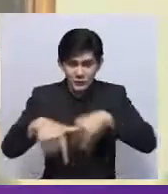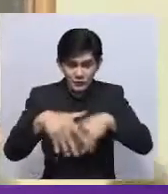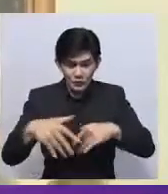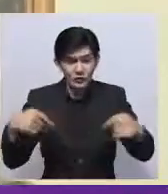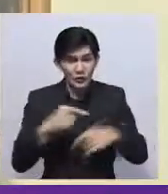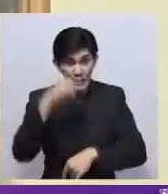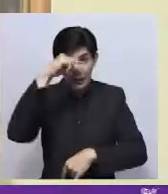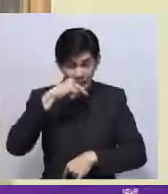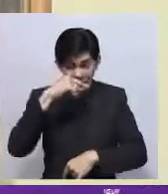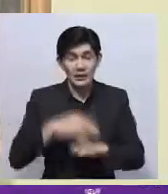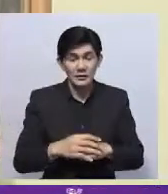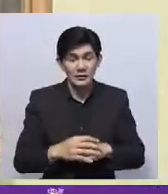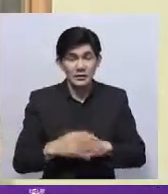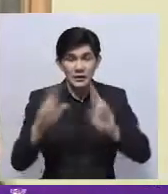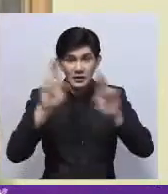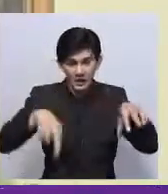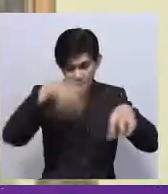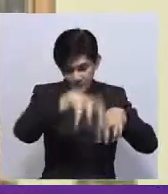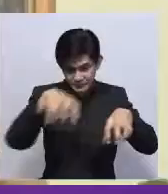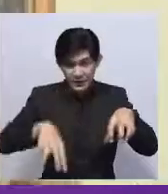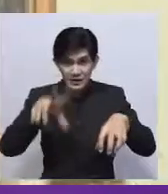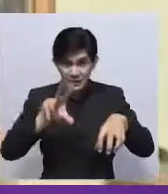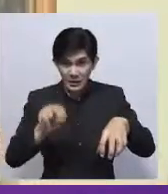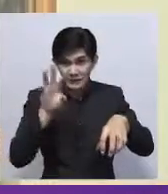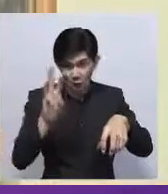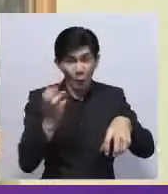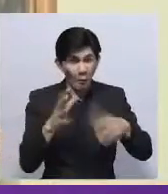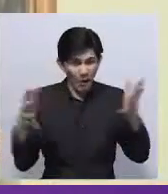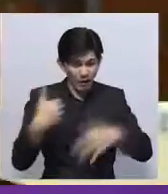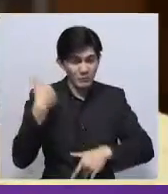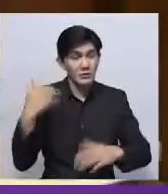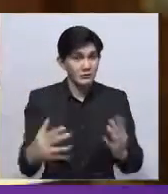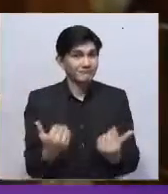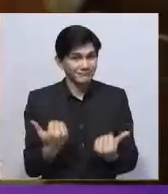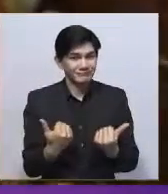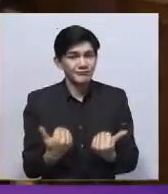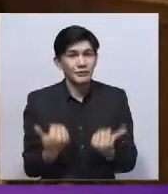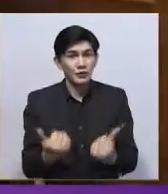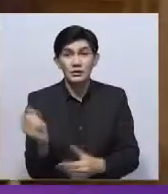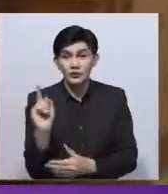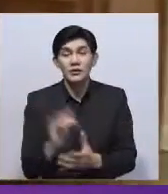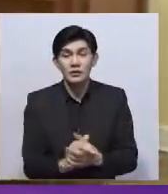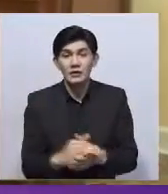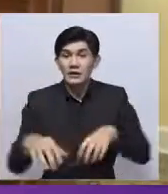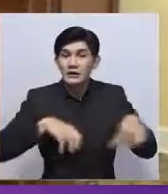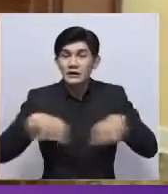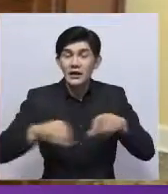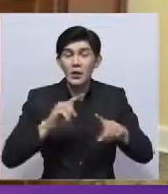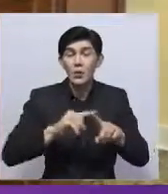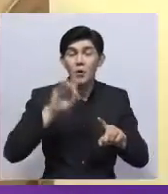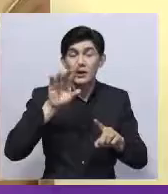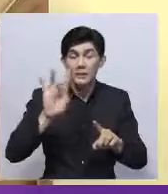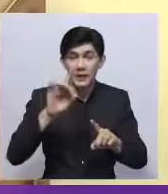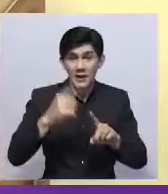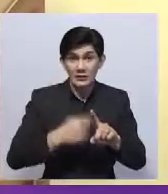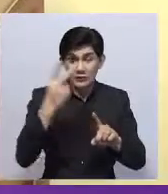นวิถีไทย36ร้านด้วยกันนะคะโอ้ต้องถือว่าเยอะมากทีเดียวนะแล้วก็ที่สำคัญงานนี้เราจัดมาตั้งแต่วันที่8กุมภาพันธ์แล้วน